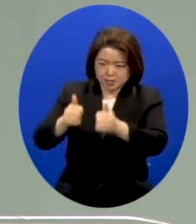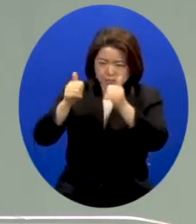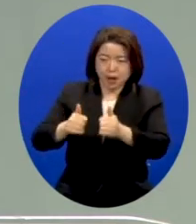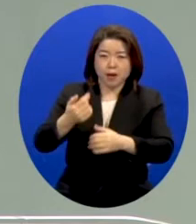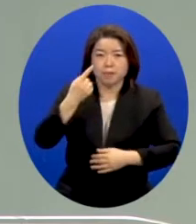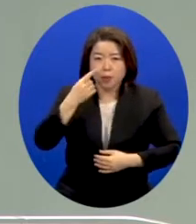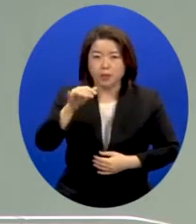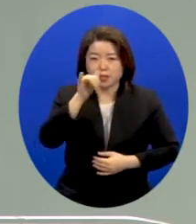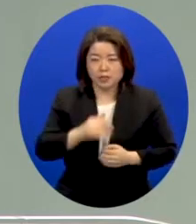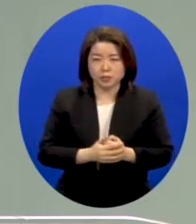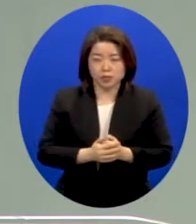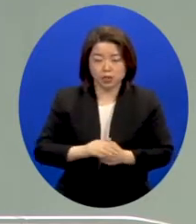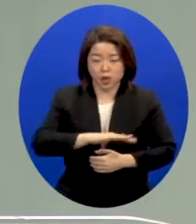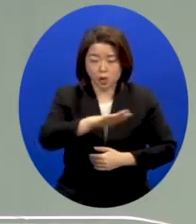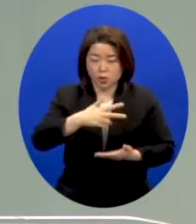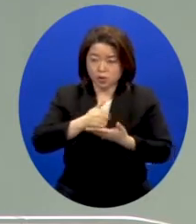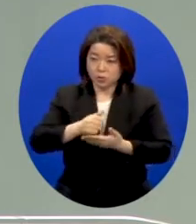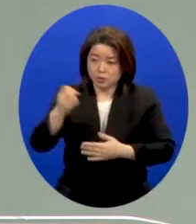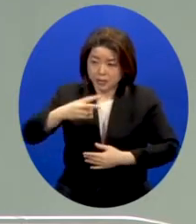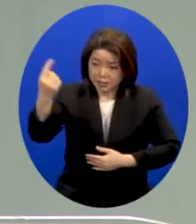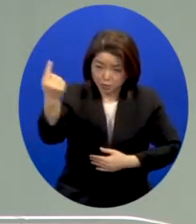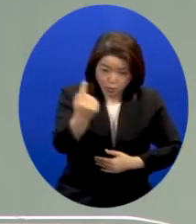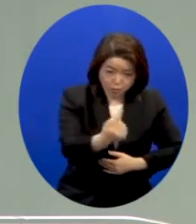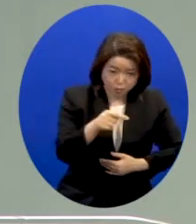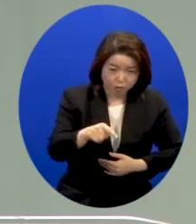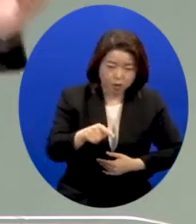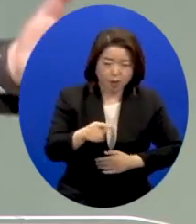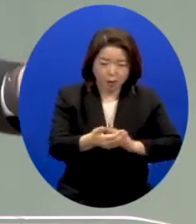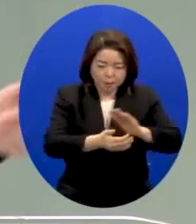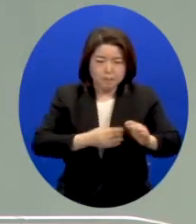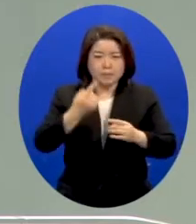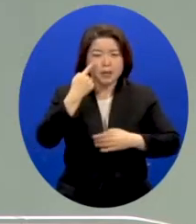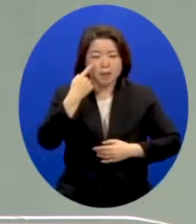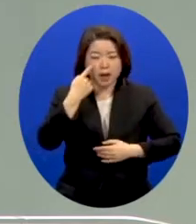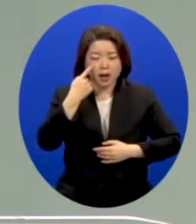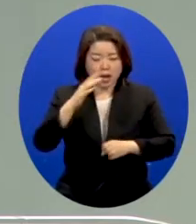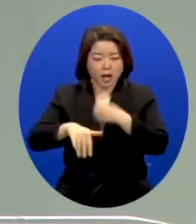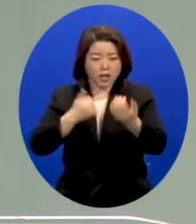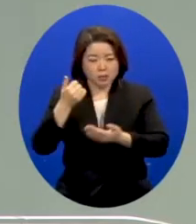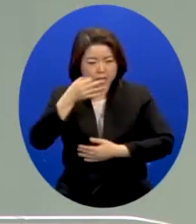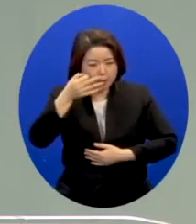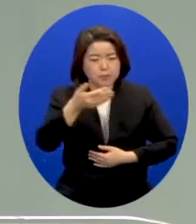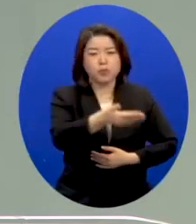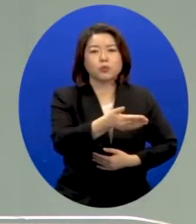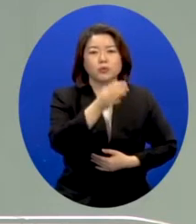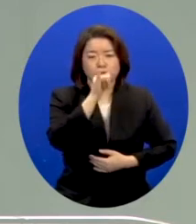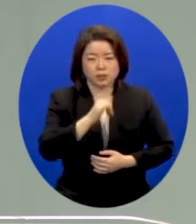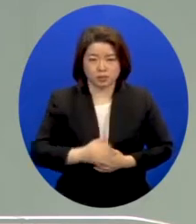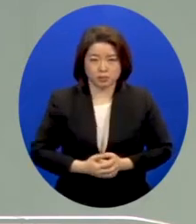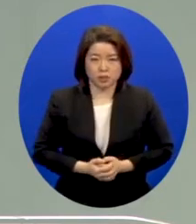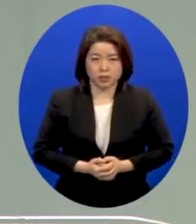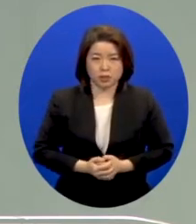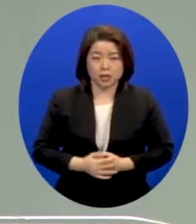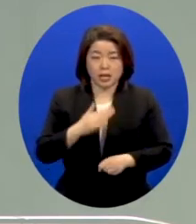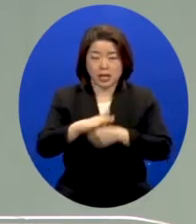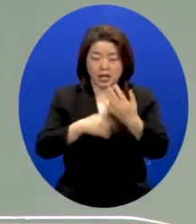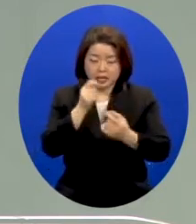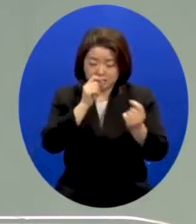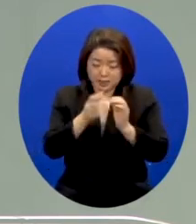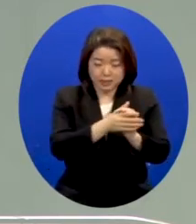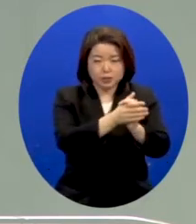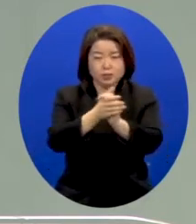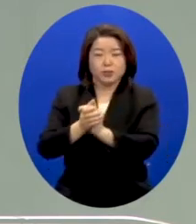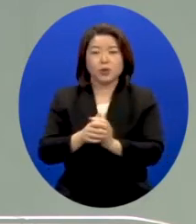우리 주님이 재림하실 때 를 에녹은 이미 보았어요 하나님이 다 보여 주셨어요 하나님 같이 미리